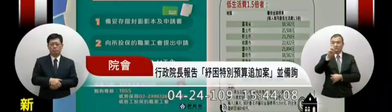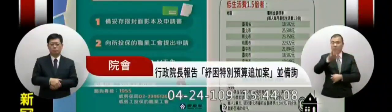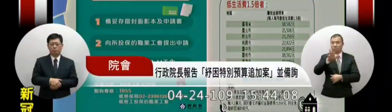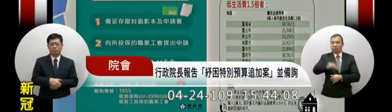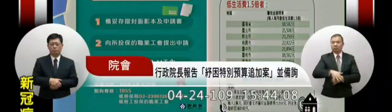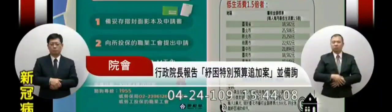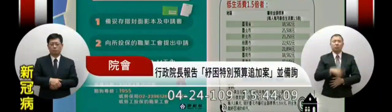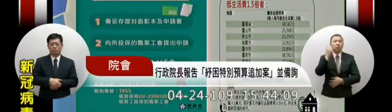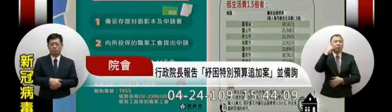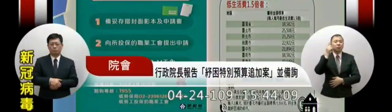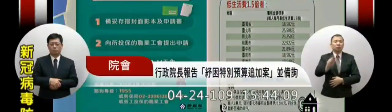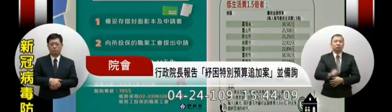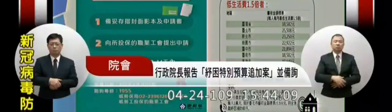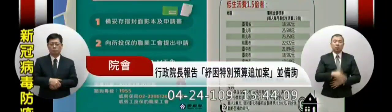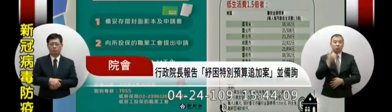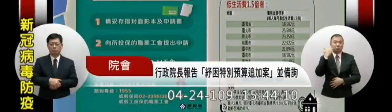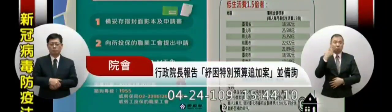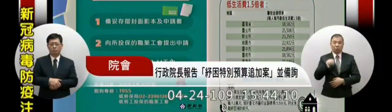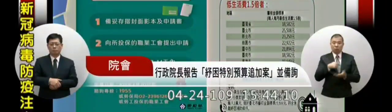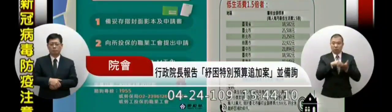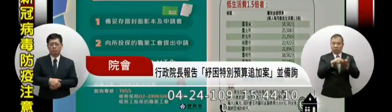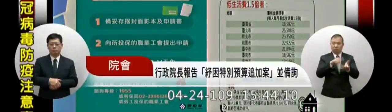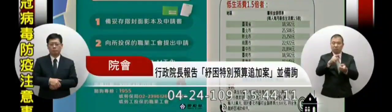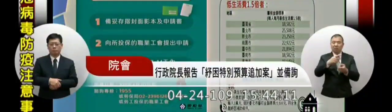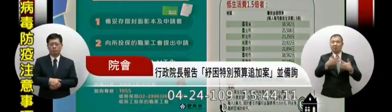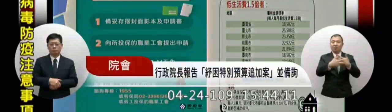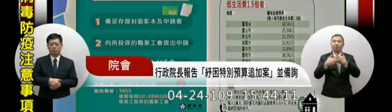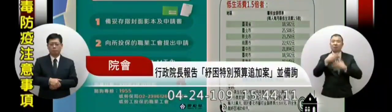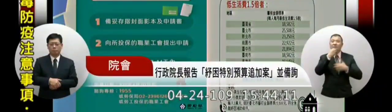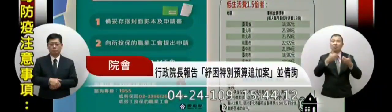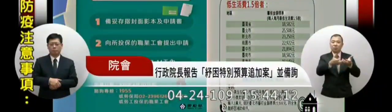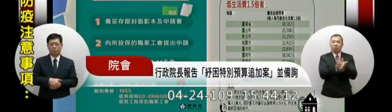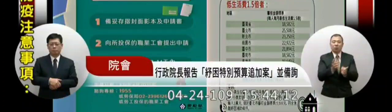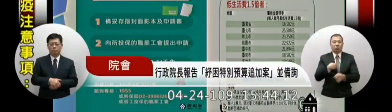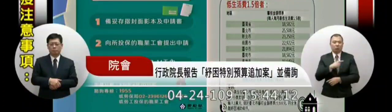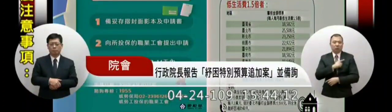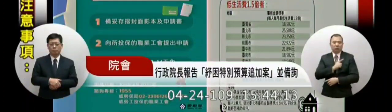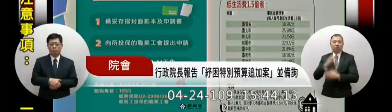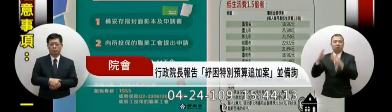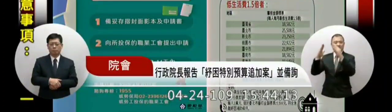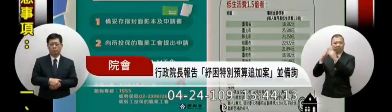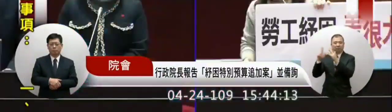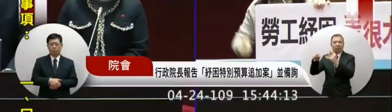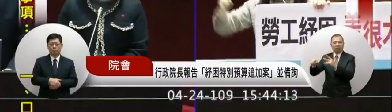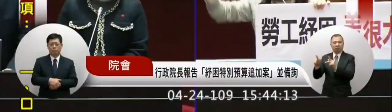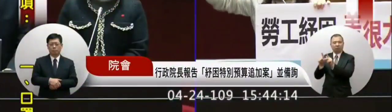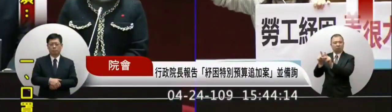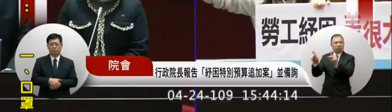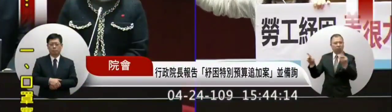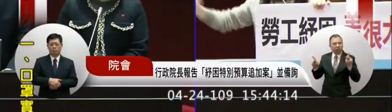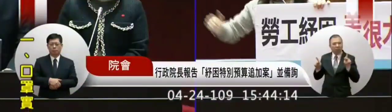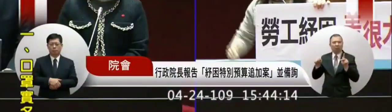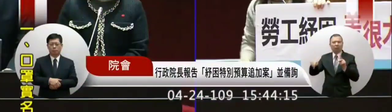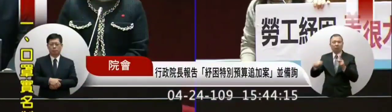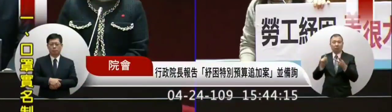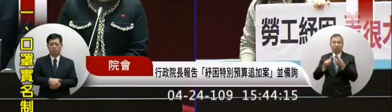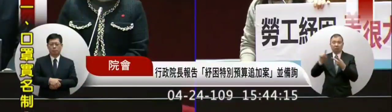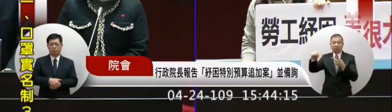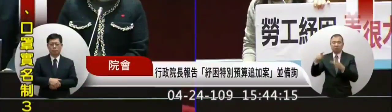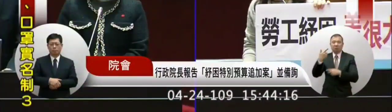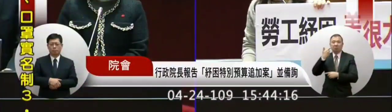就是说，我要拿卫福部的钱，我不能有房贷的压力，我可能不能有其他，可能家里有长